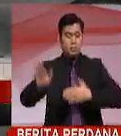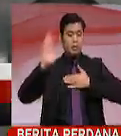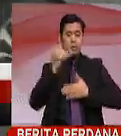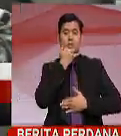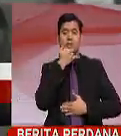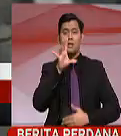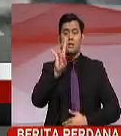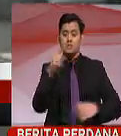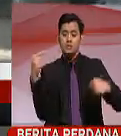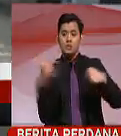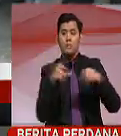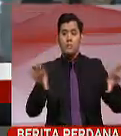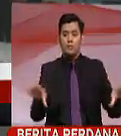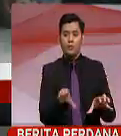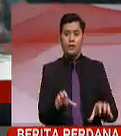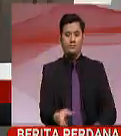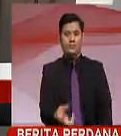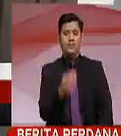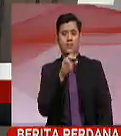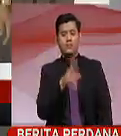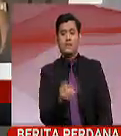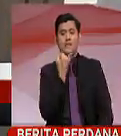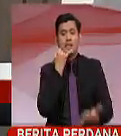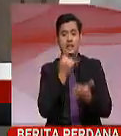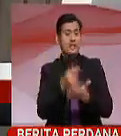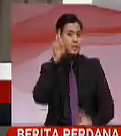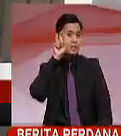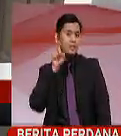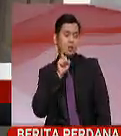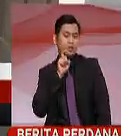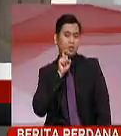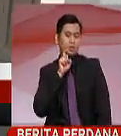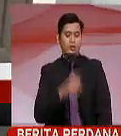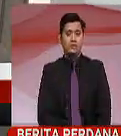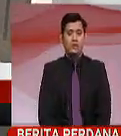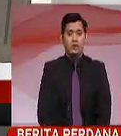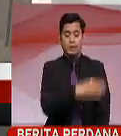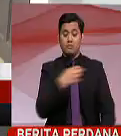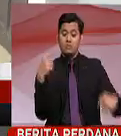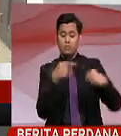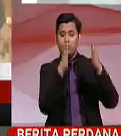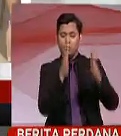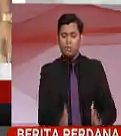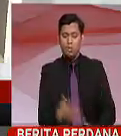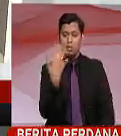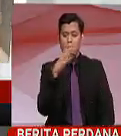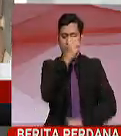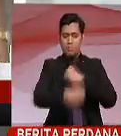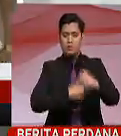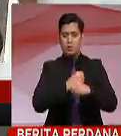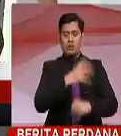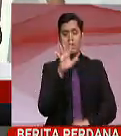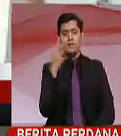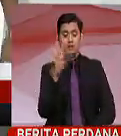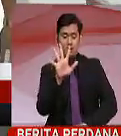7per tuduhan melakukan keganasan seksual terhadap istrinya tentu dihukum penjara 15 tahun dan 2 Sepatan bagi setiap tempat